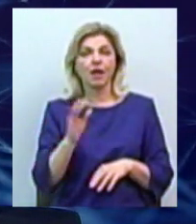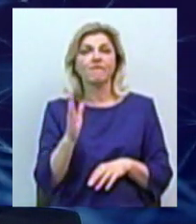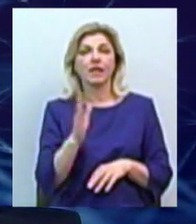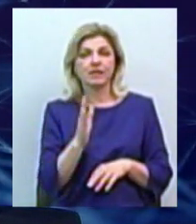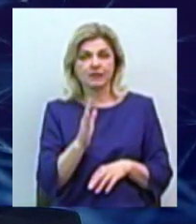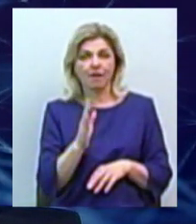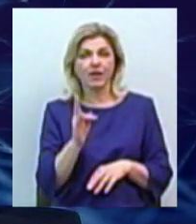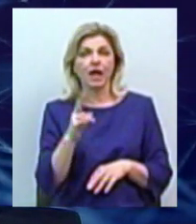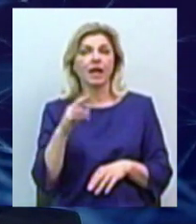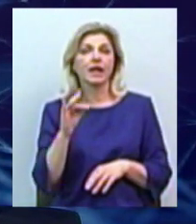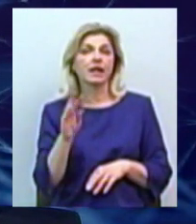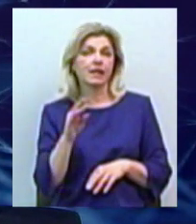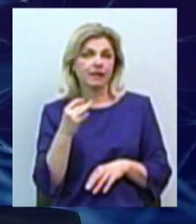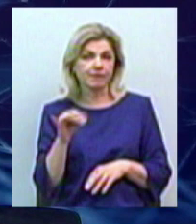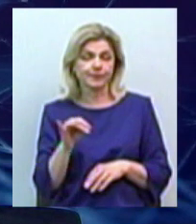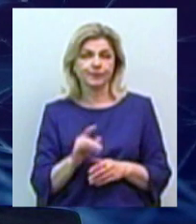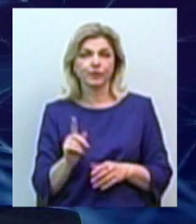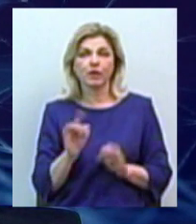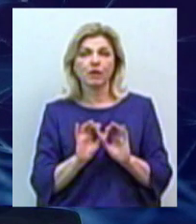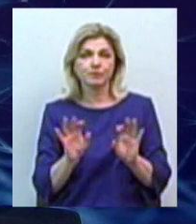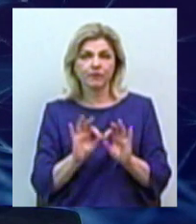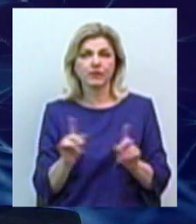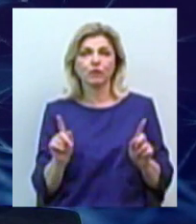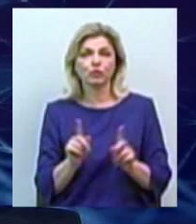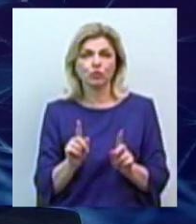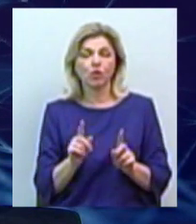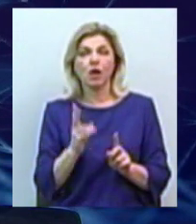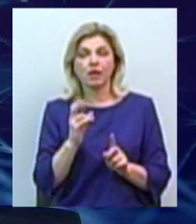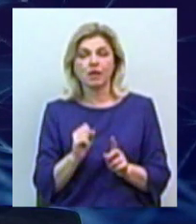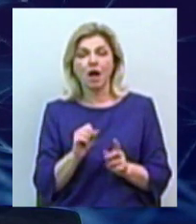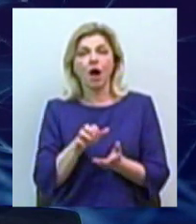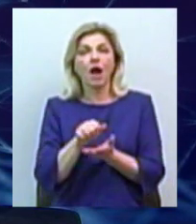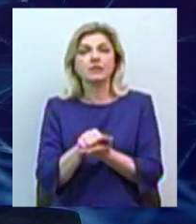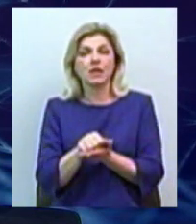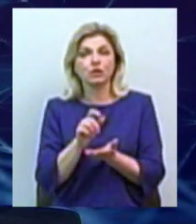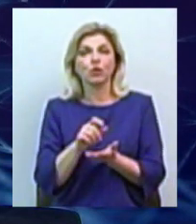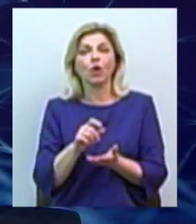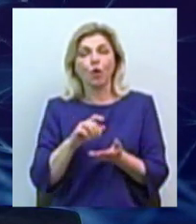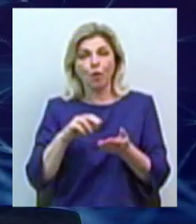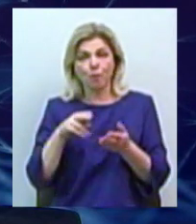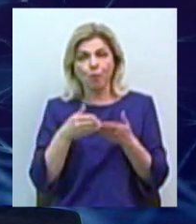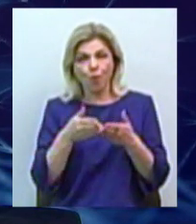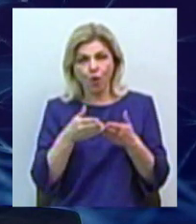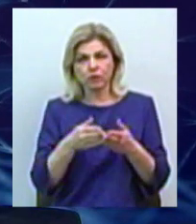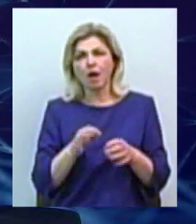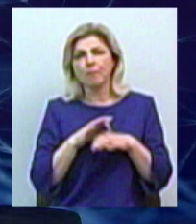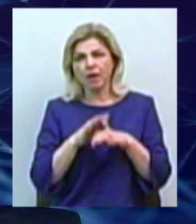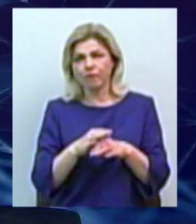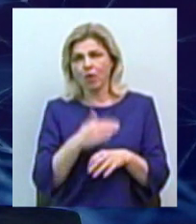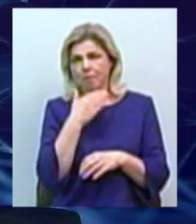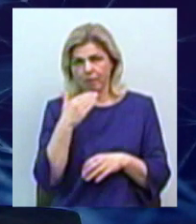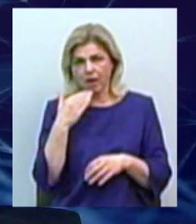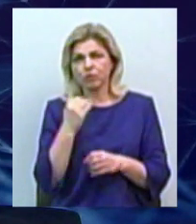Криклій розповідали про те, що на концесію порту проводиться величезна робота, стоїть